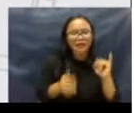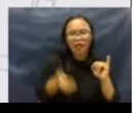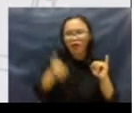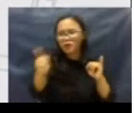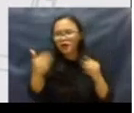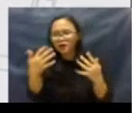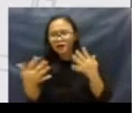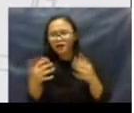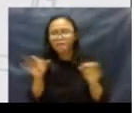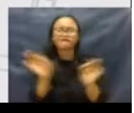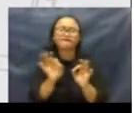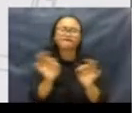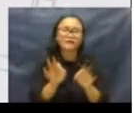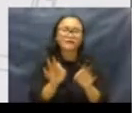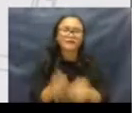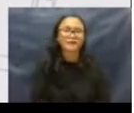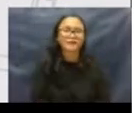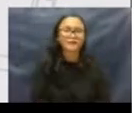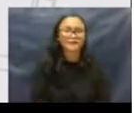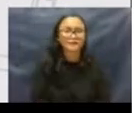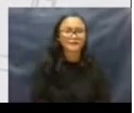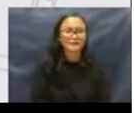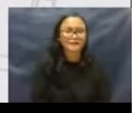Nah, dua hal yang perlu